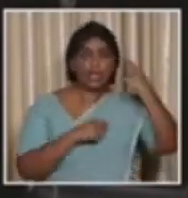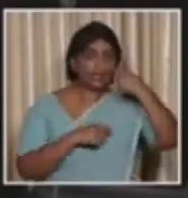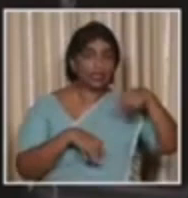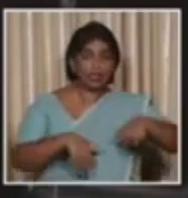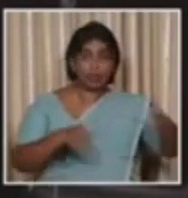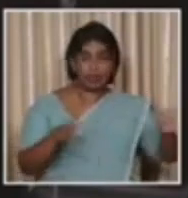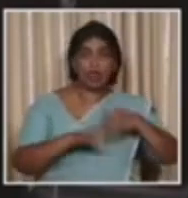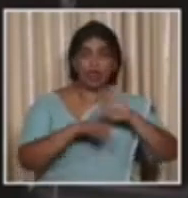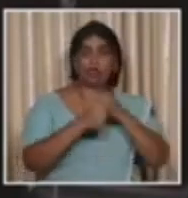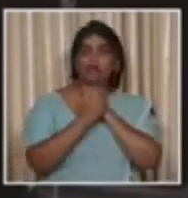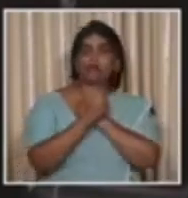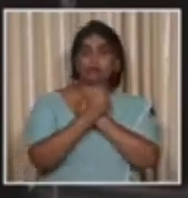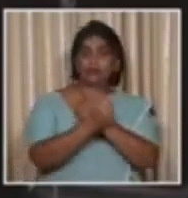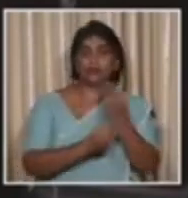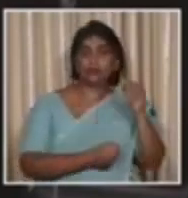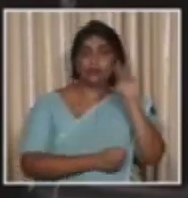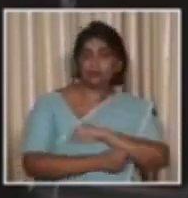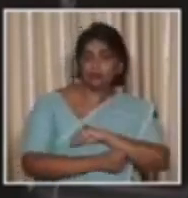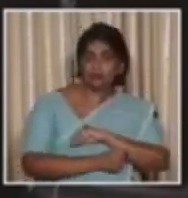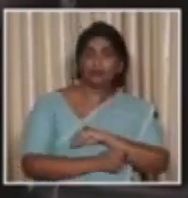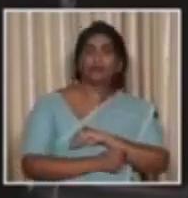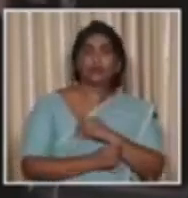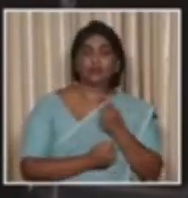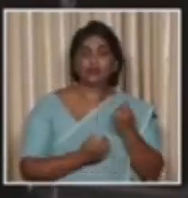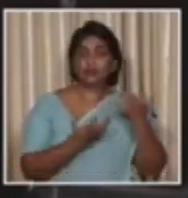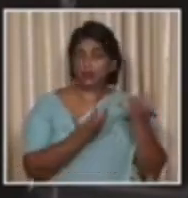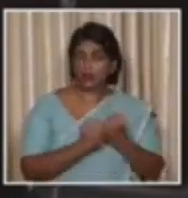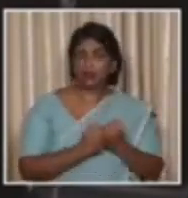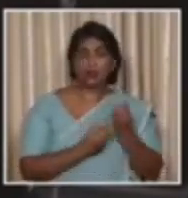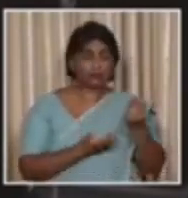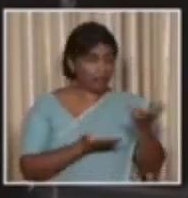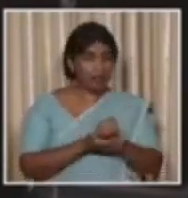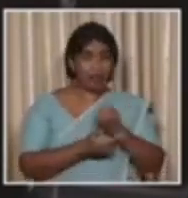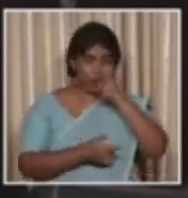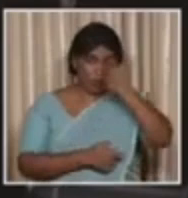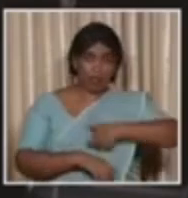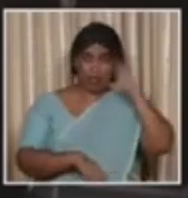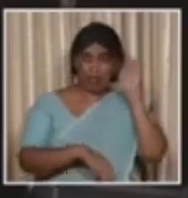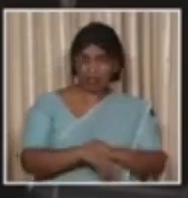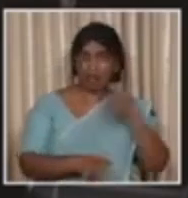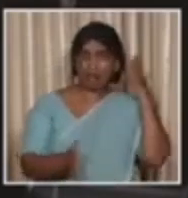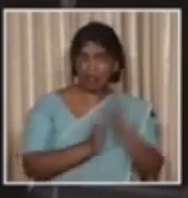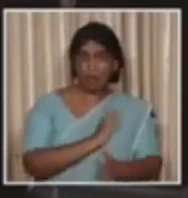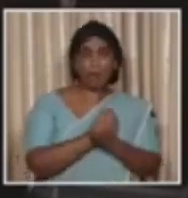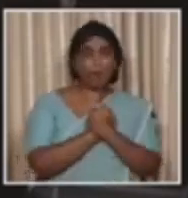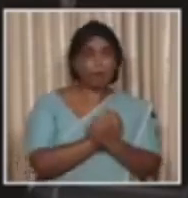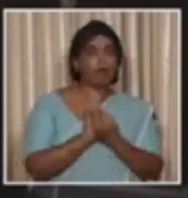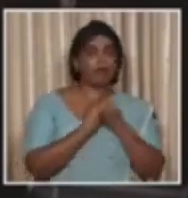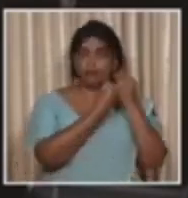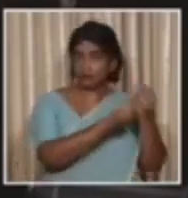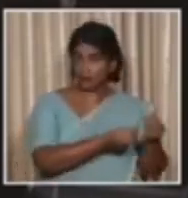තාම ළමයි හිර වෙලා. සල්ලි අරගත්තු අය සල්ලි අරගෙන මේ අතට අහු වෙලා වැරදි කරලා අල්ලලා පොලිසියට බාර